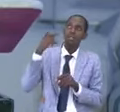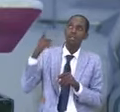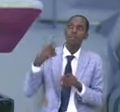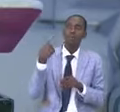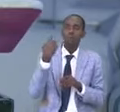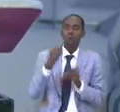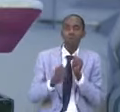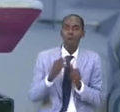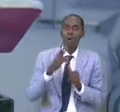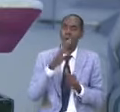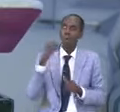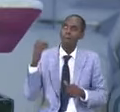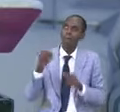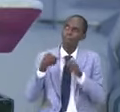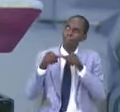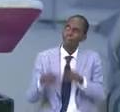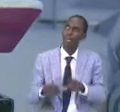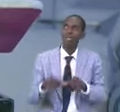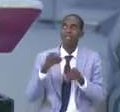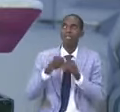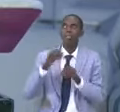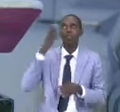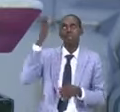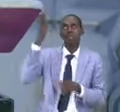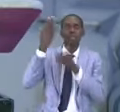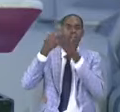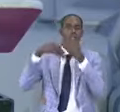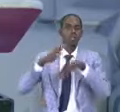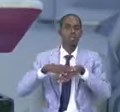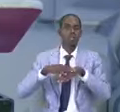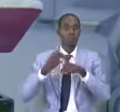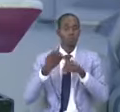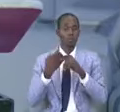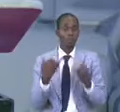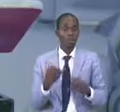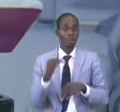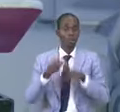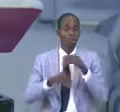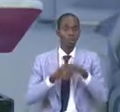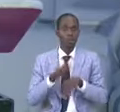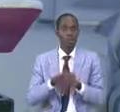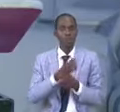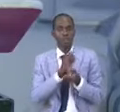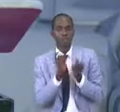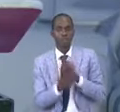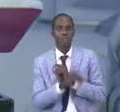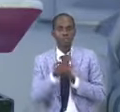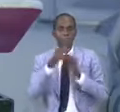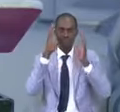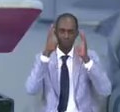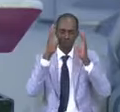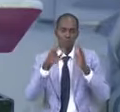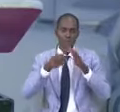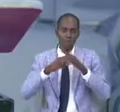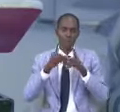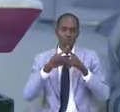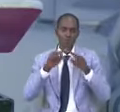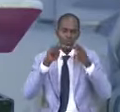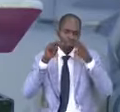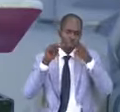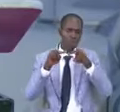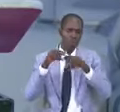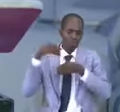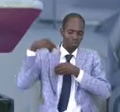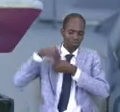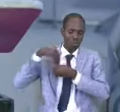d'aujourd'hui change ta concentration change ton regard commence à regarder vers le ciel et les choses terrestres